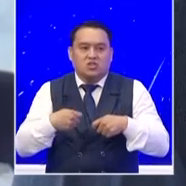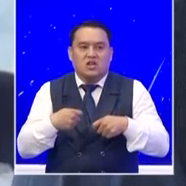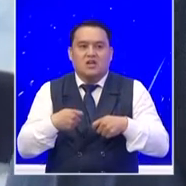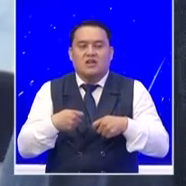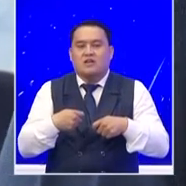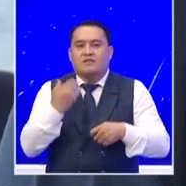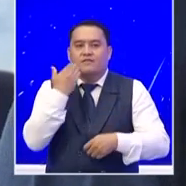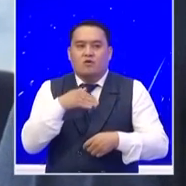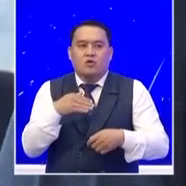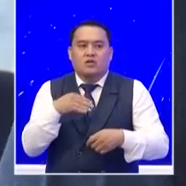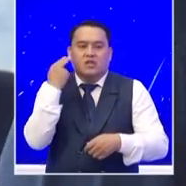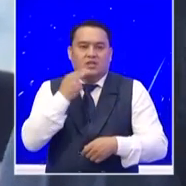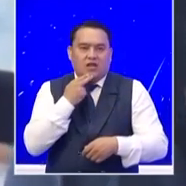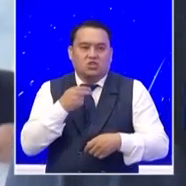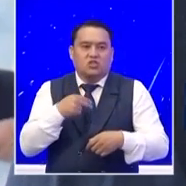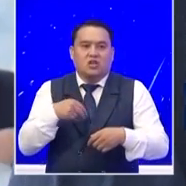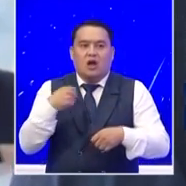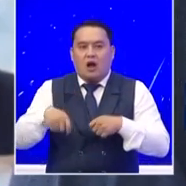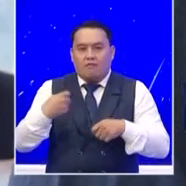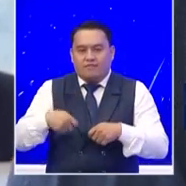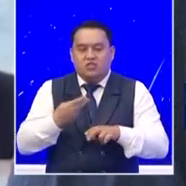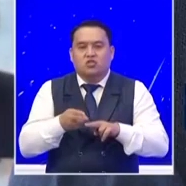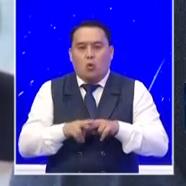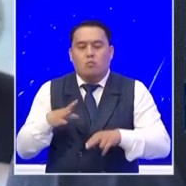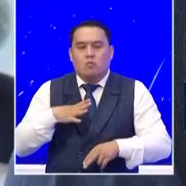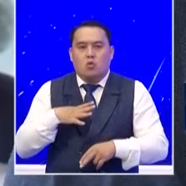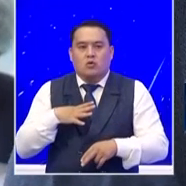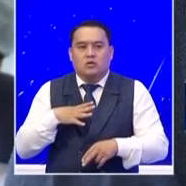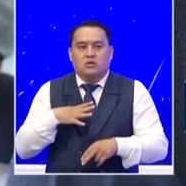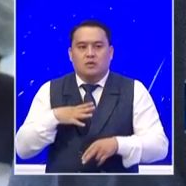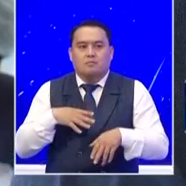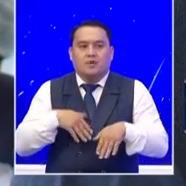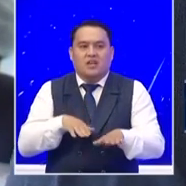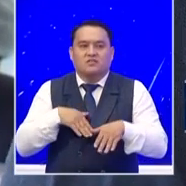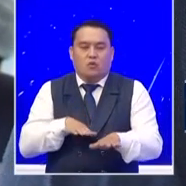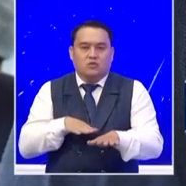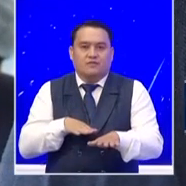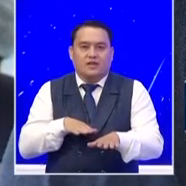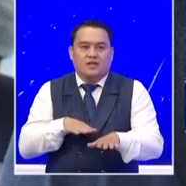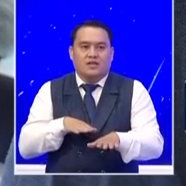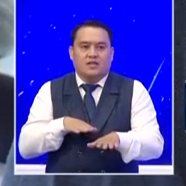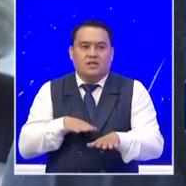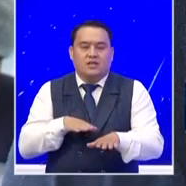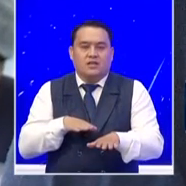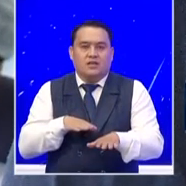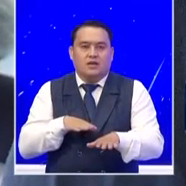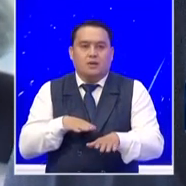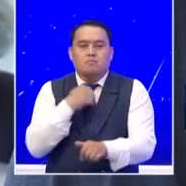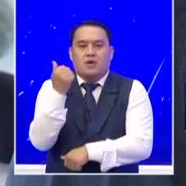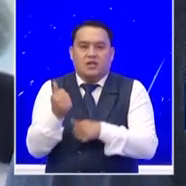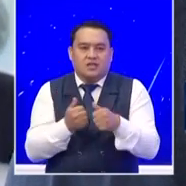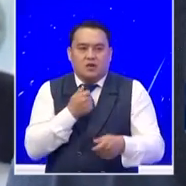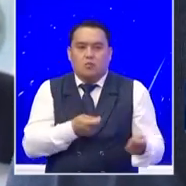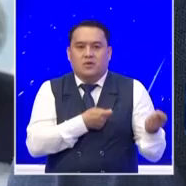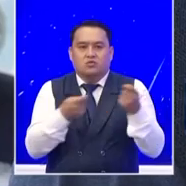«Джек-1». Это китайские машинки. Они номер один считаются среди швейного производства «ЖЭС». Так, материал приходит